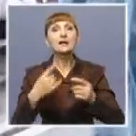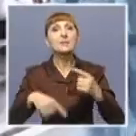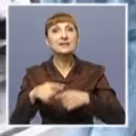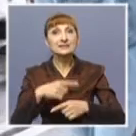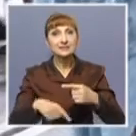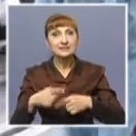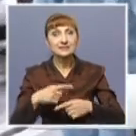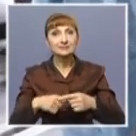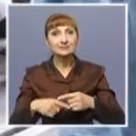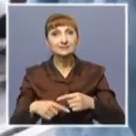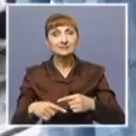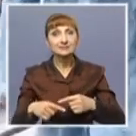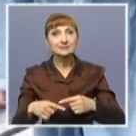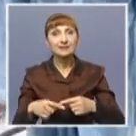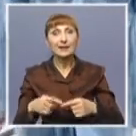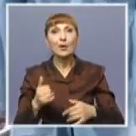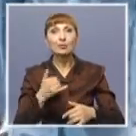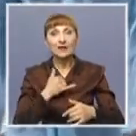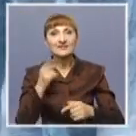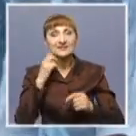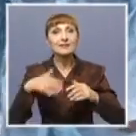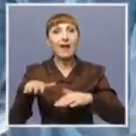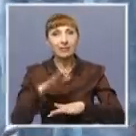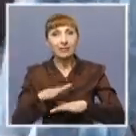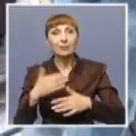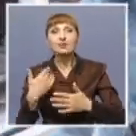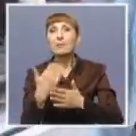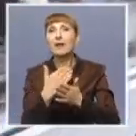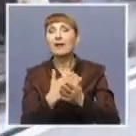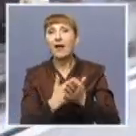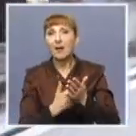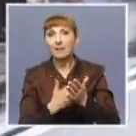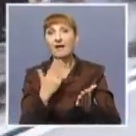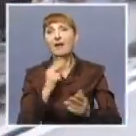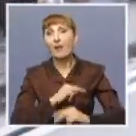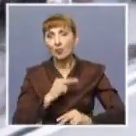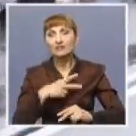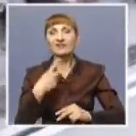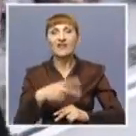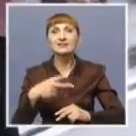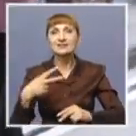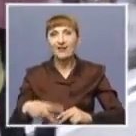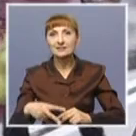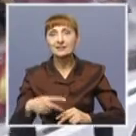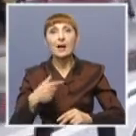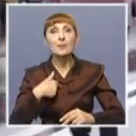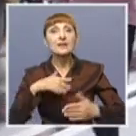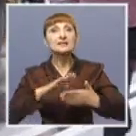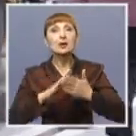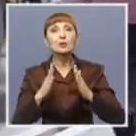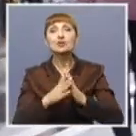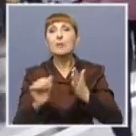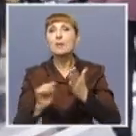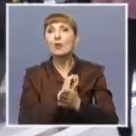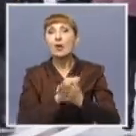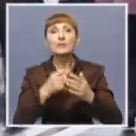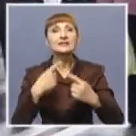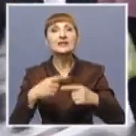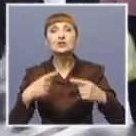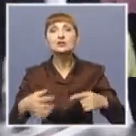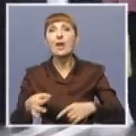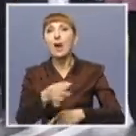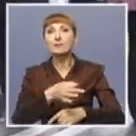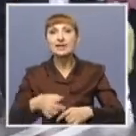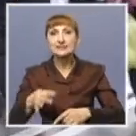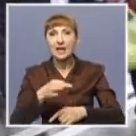2020 бағдарламасы қабылданған. У нас в стране работает программа «Агробизнес 2020». Мы заключаем меморандумы с различными